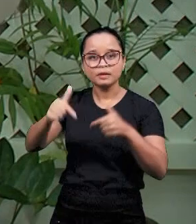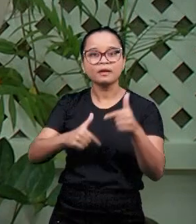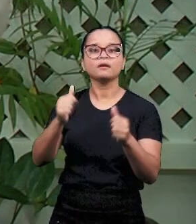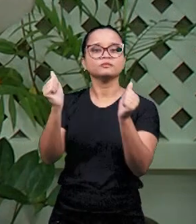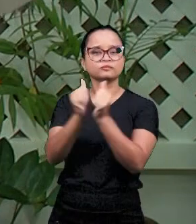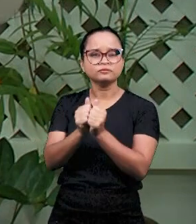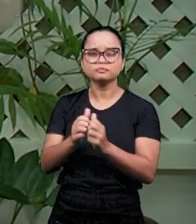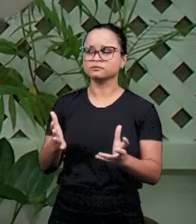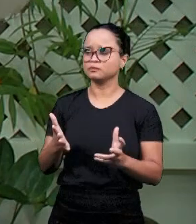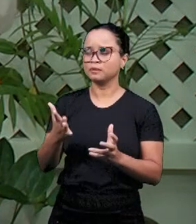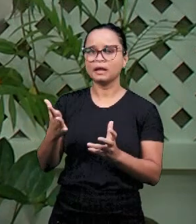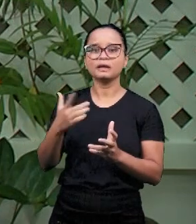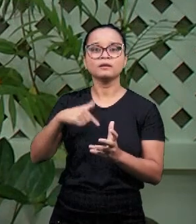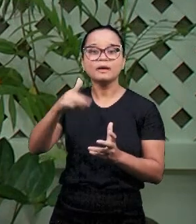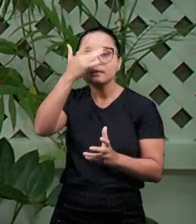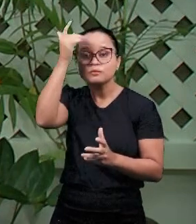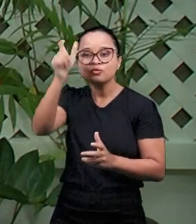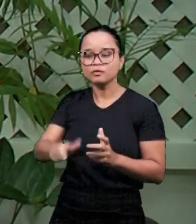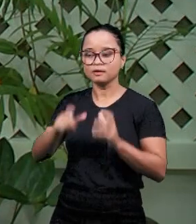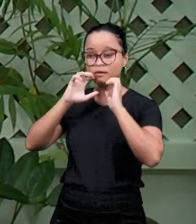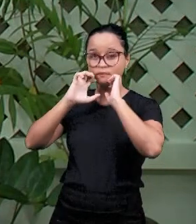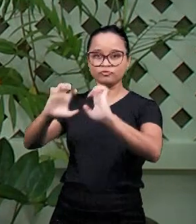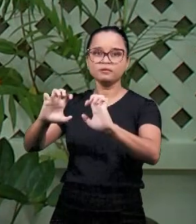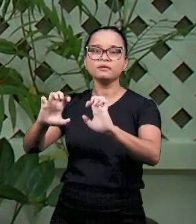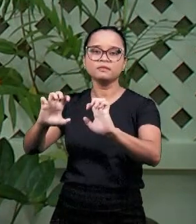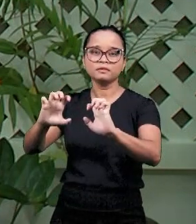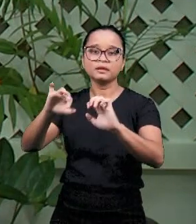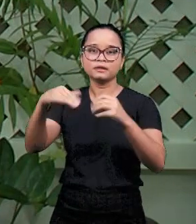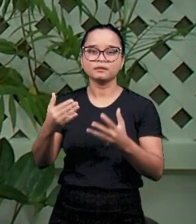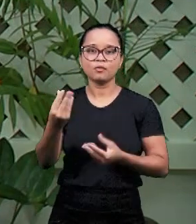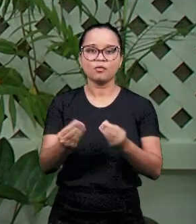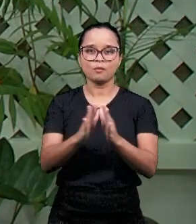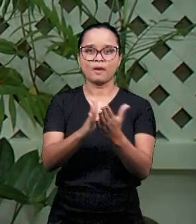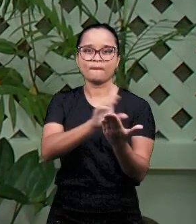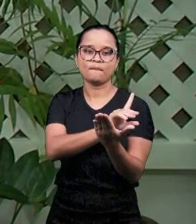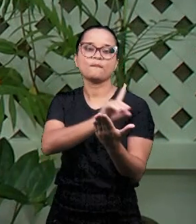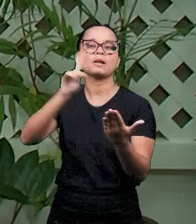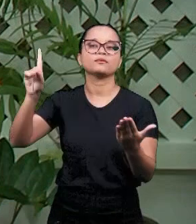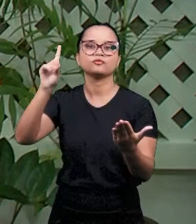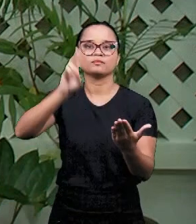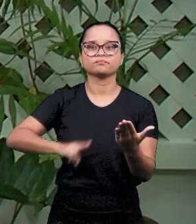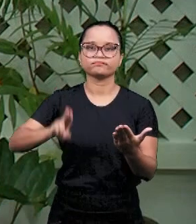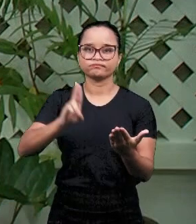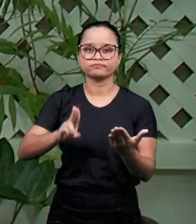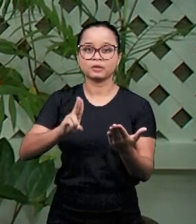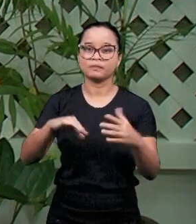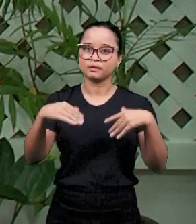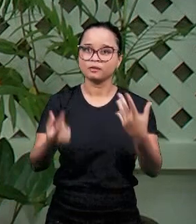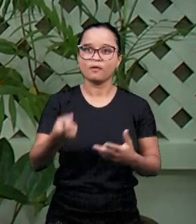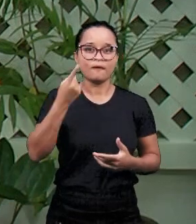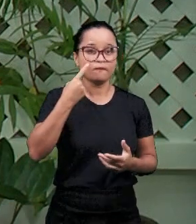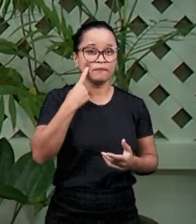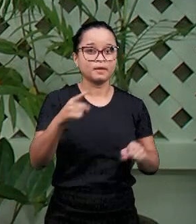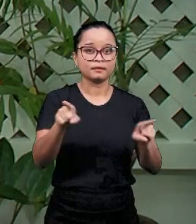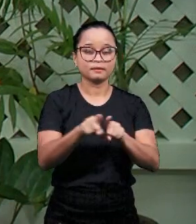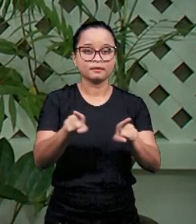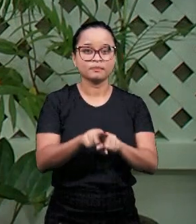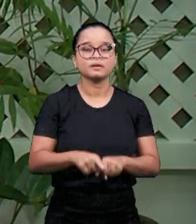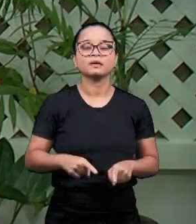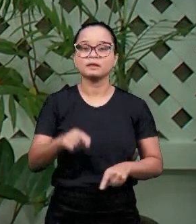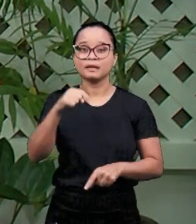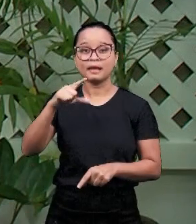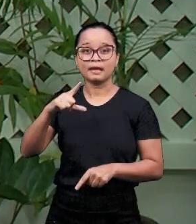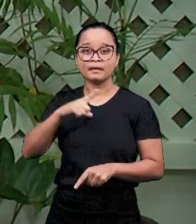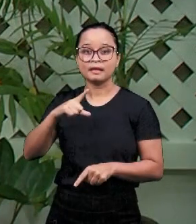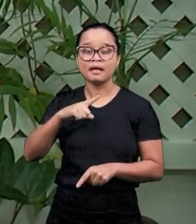parlait, les personnes qui étaient évangélisées à travers la parole. Nous avons ici aussi des frères de Mato